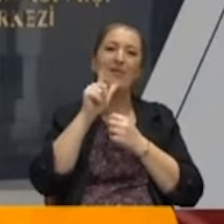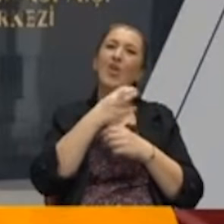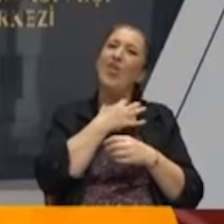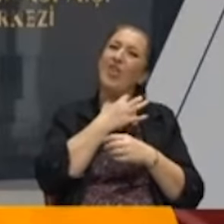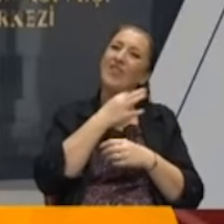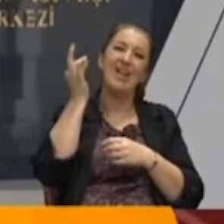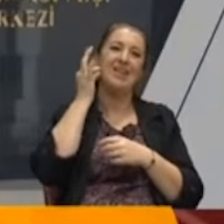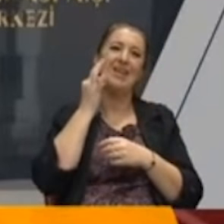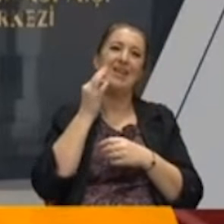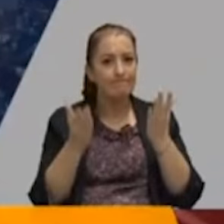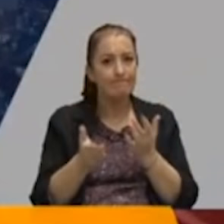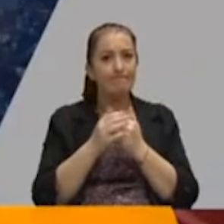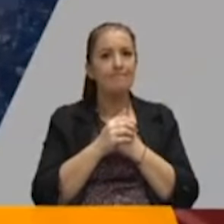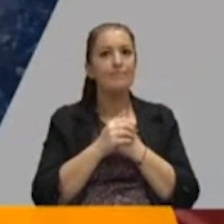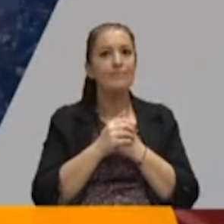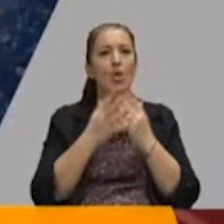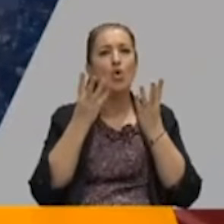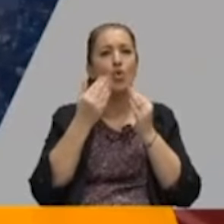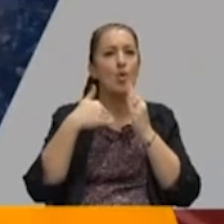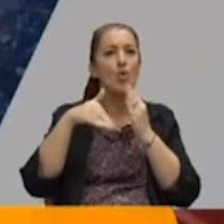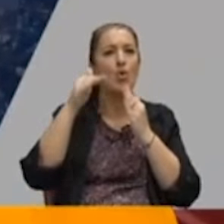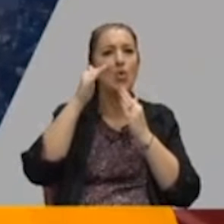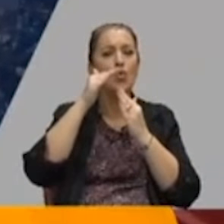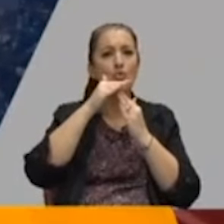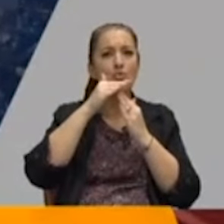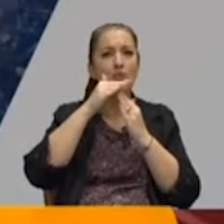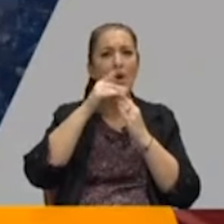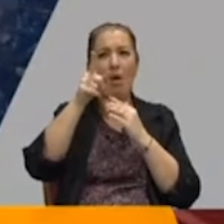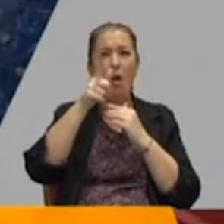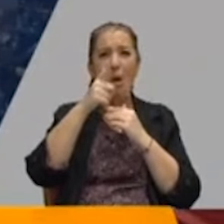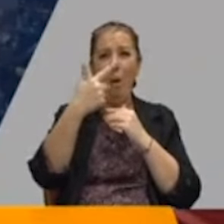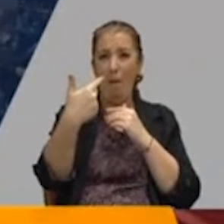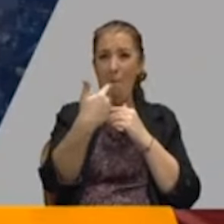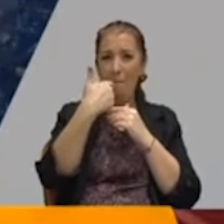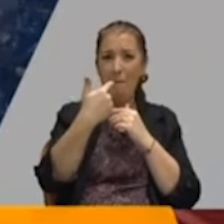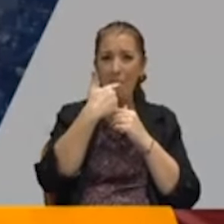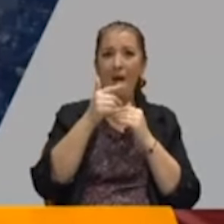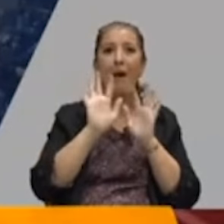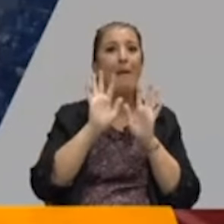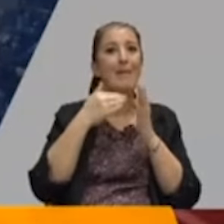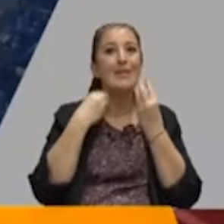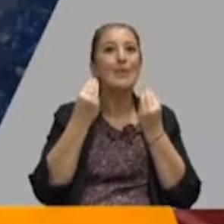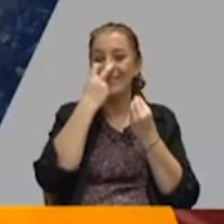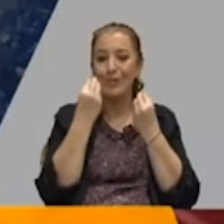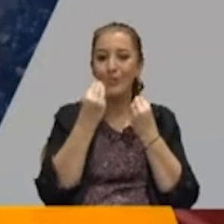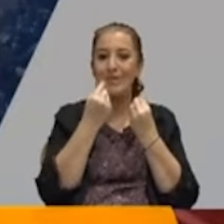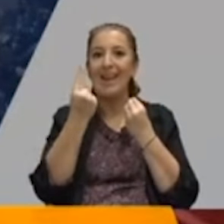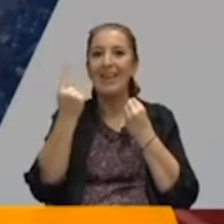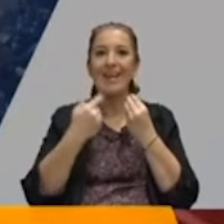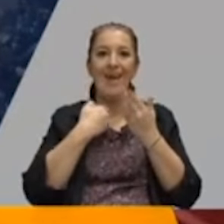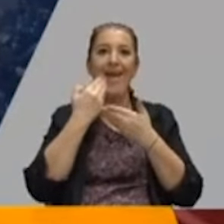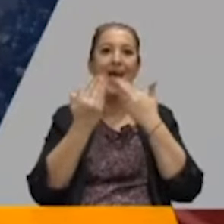lütfen. Çok büyük katkısı var sana. Çok yüksek tonda konuşuyorsunuz ama inanın tane tane anlatıyorum anlayasınız diye. İnanın